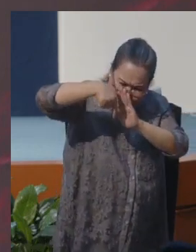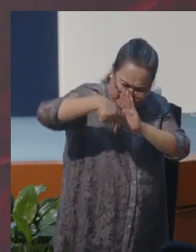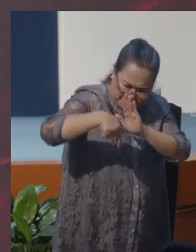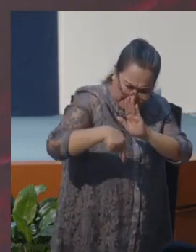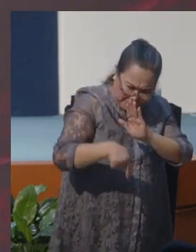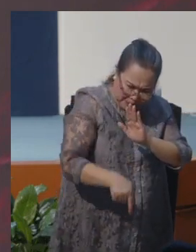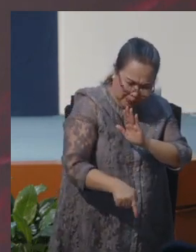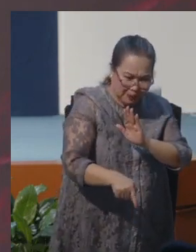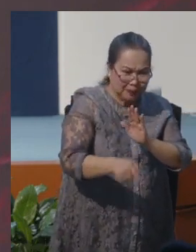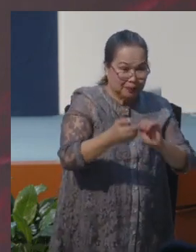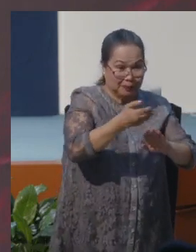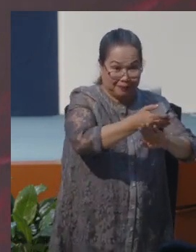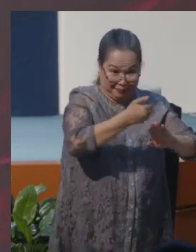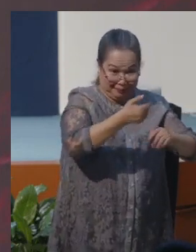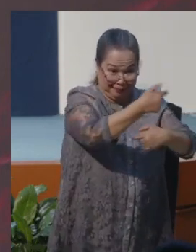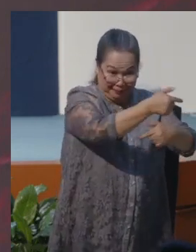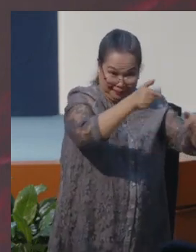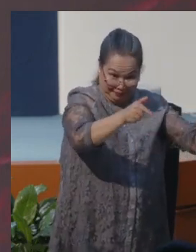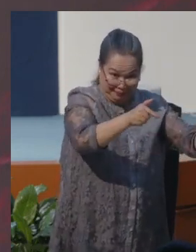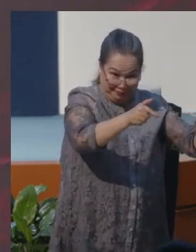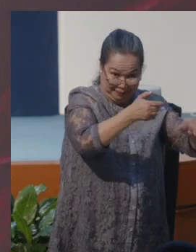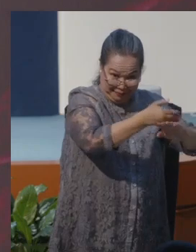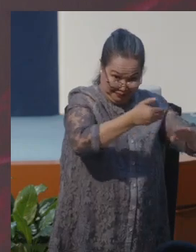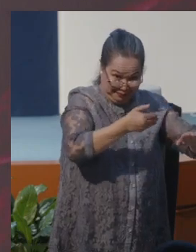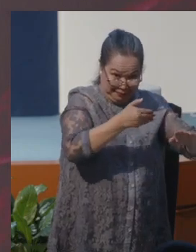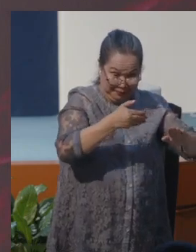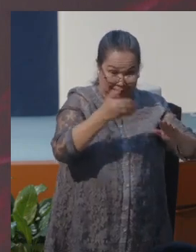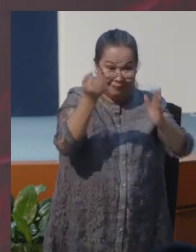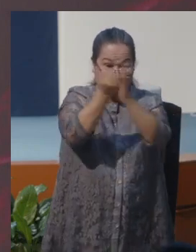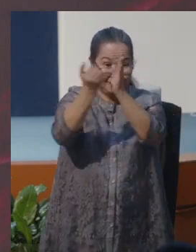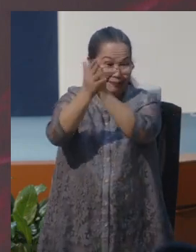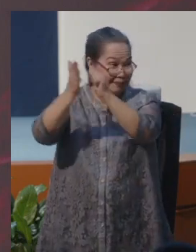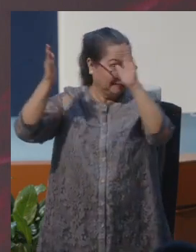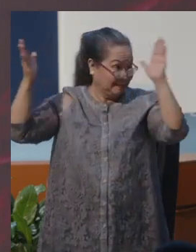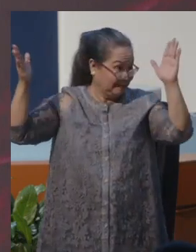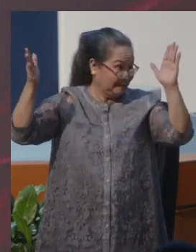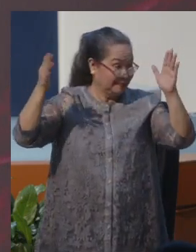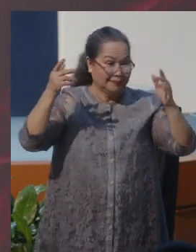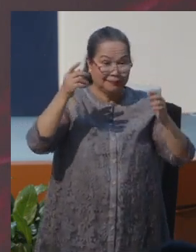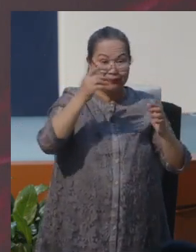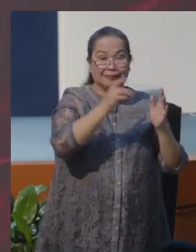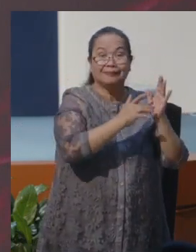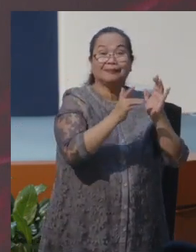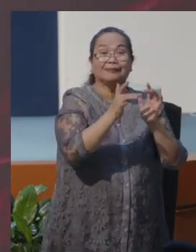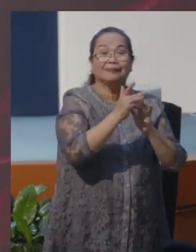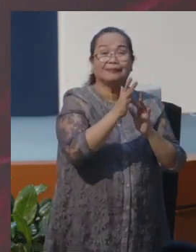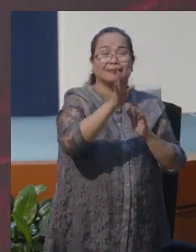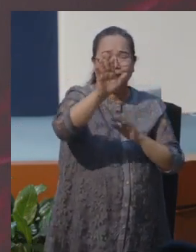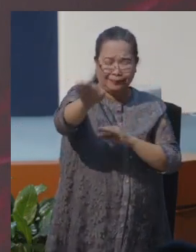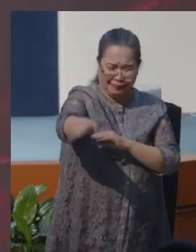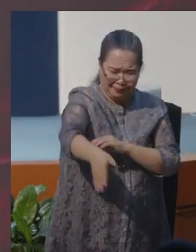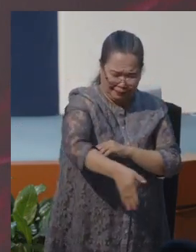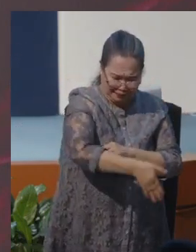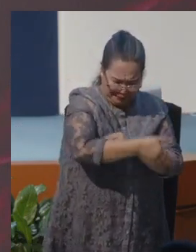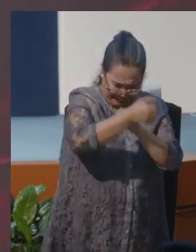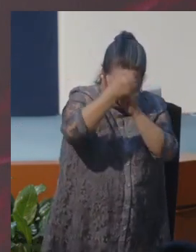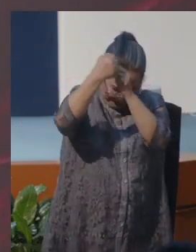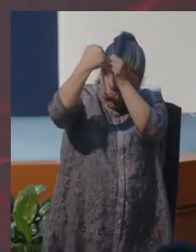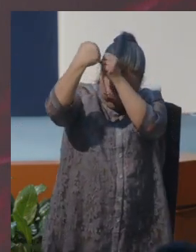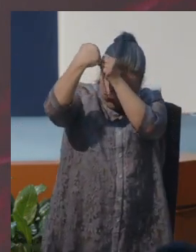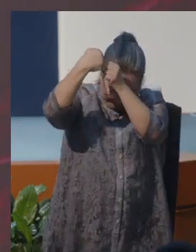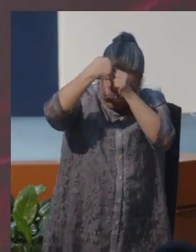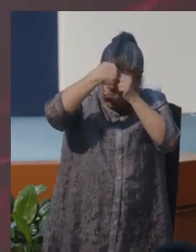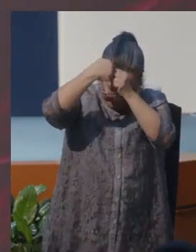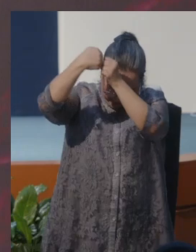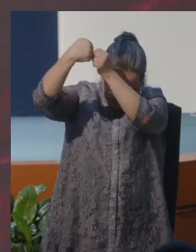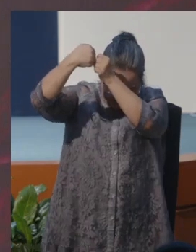tried and killed. But here, we see Jesus wrestling all night in prayer before the Father as